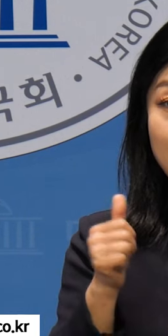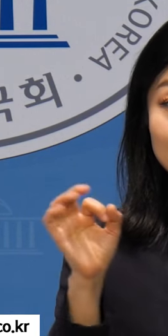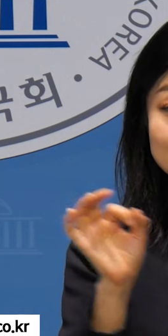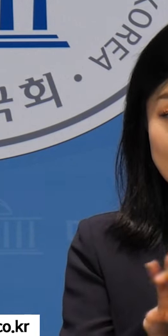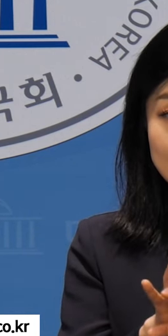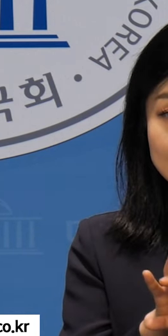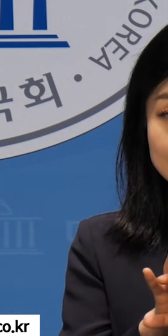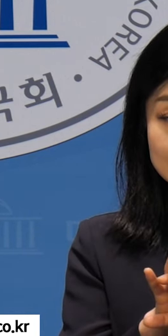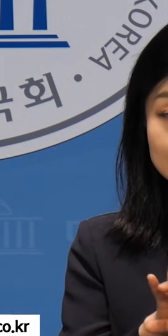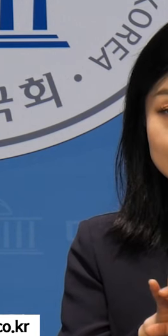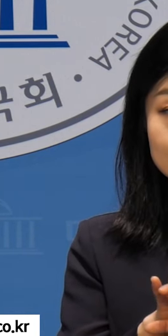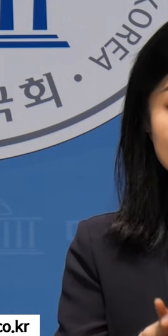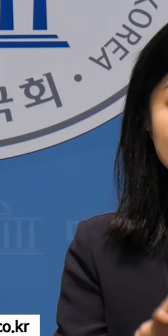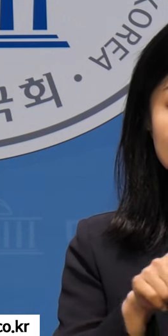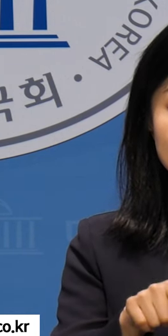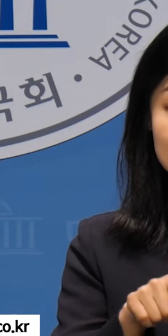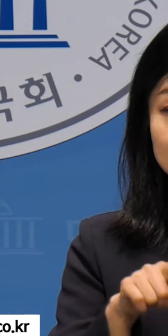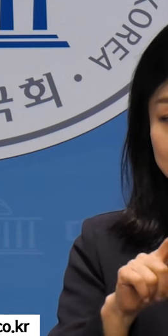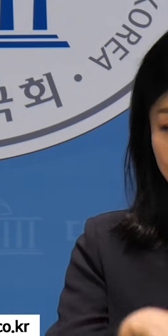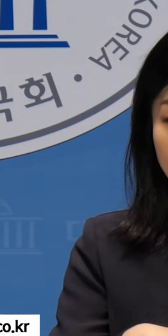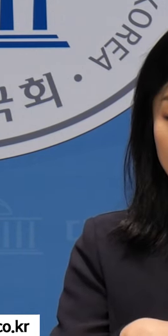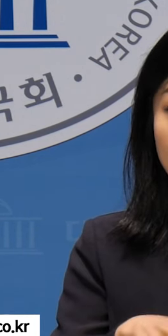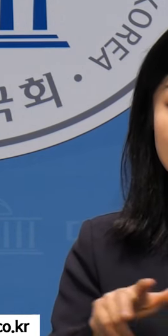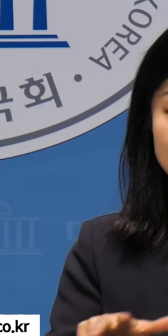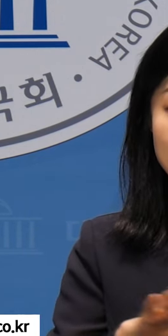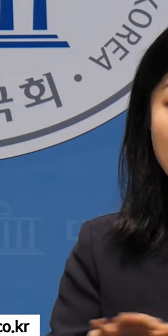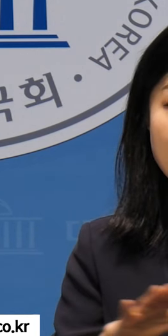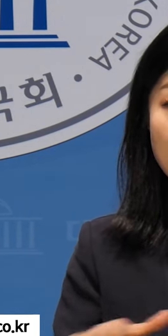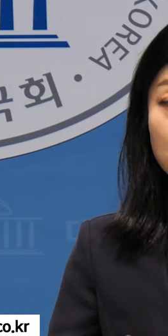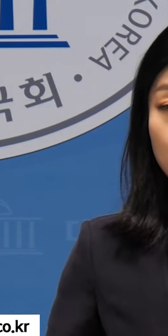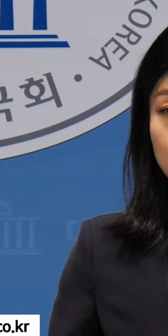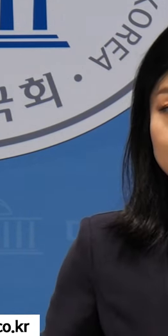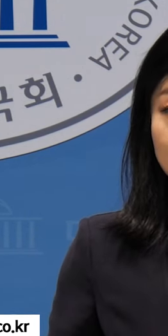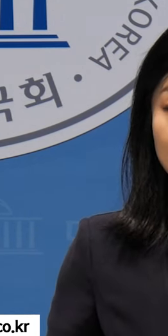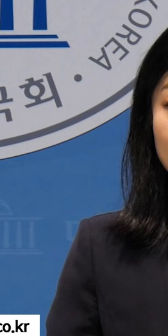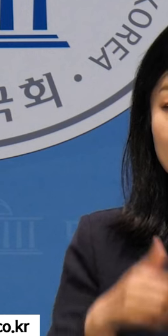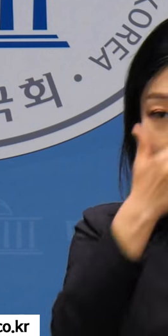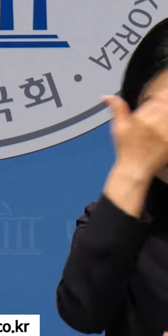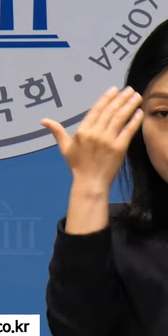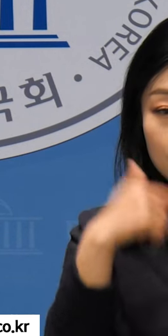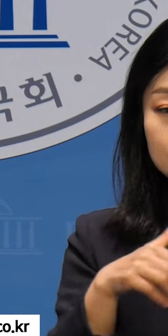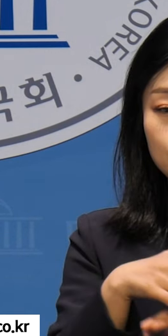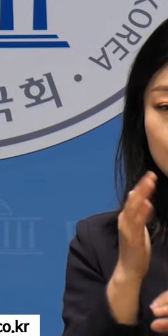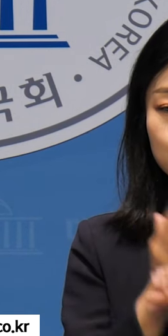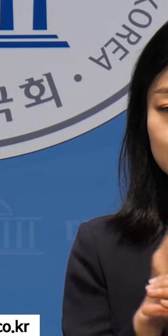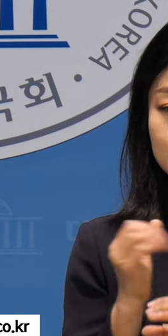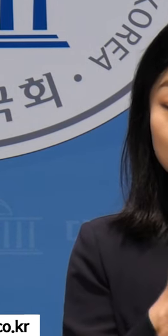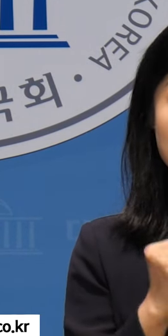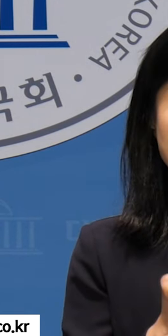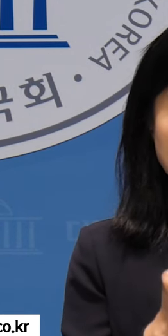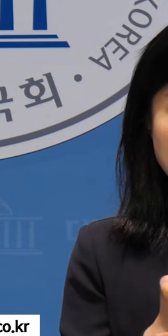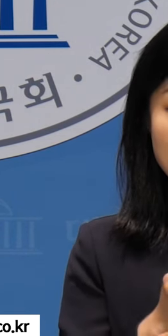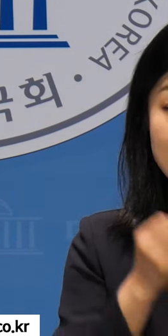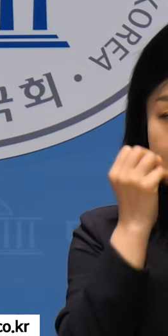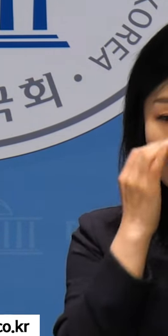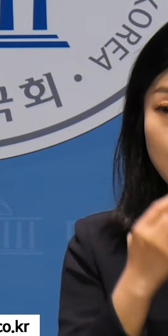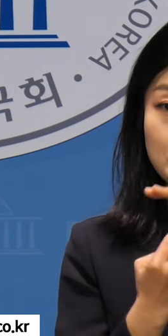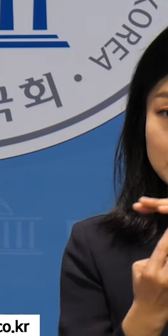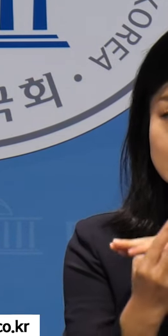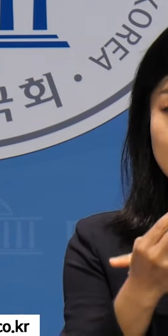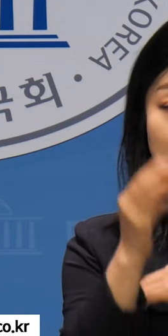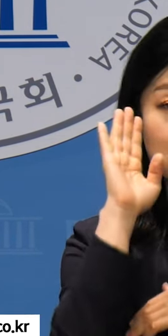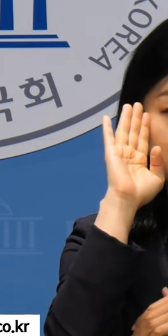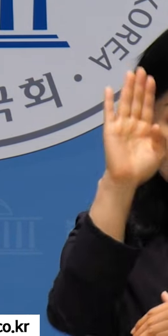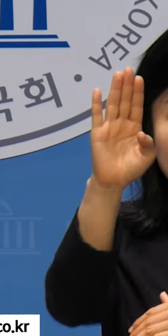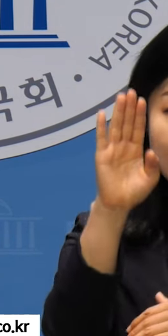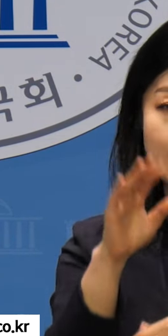사라진 발빠른 시대에 대응하기 위해 청년 정책 중심 기구를 설치하고 청년에게 새로운 미래와 비전을